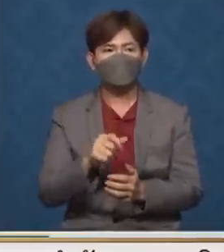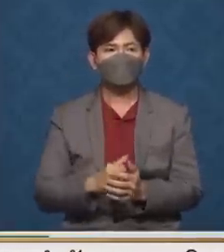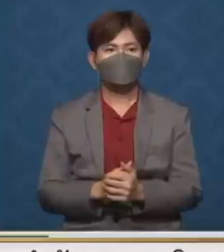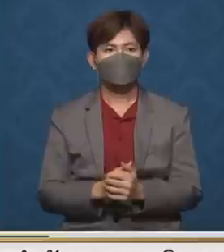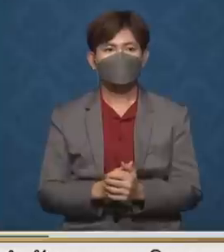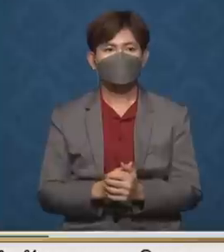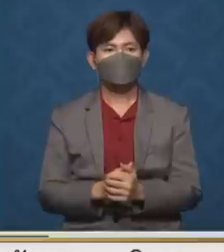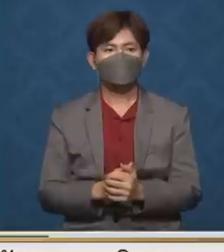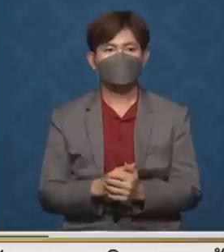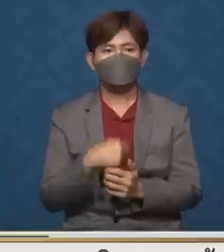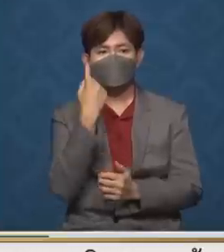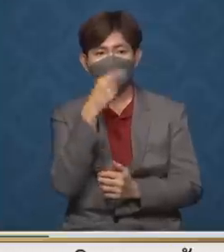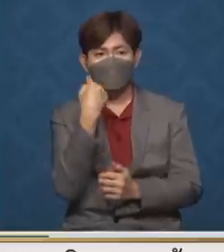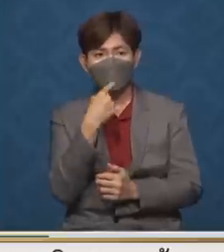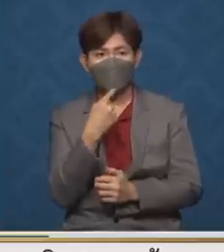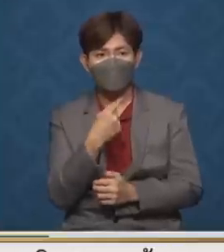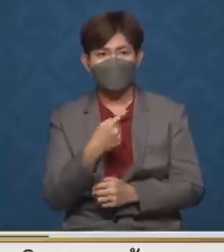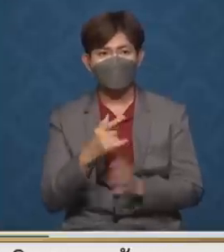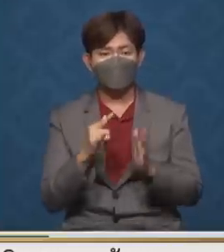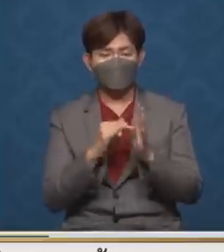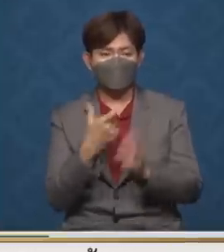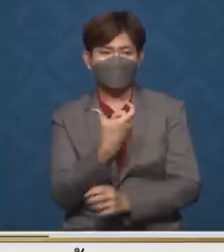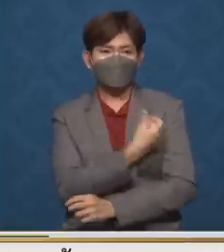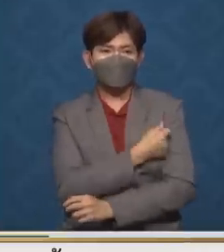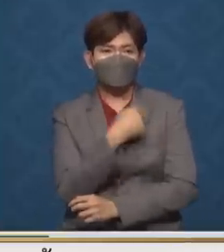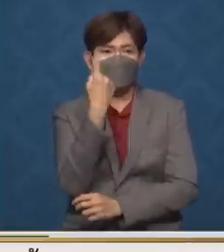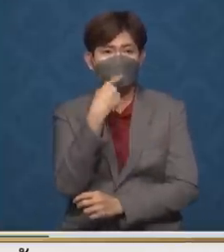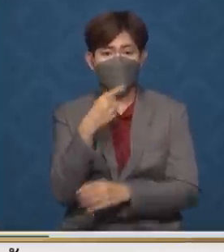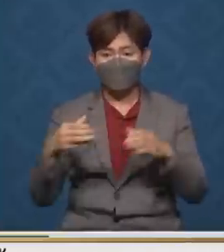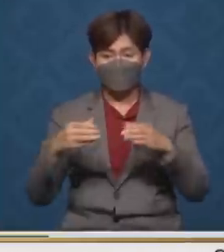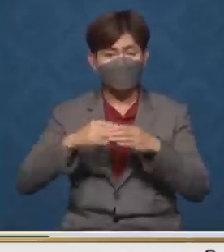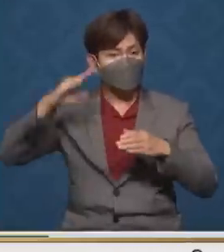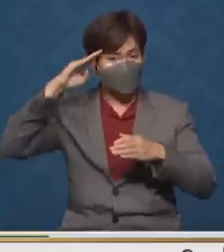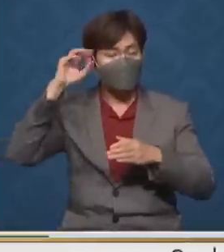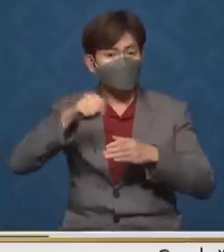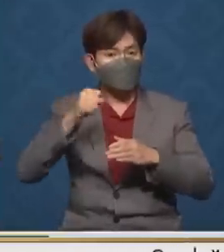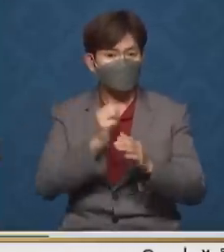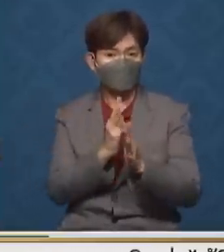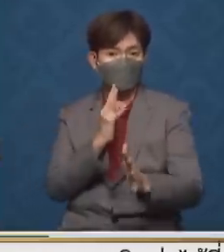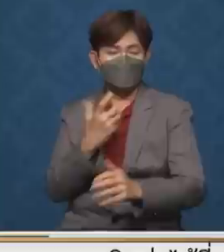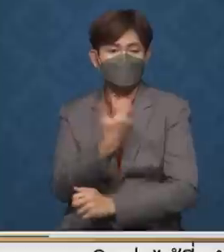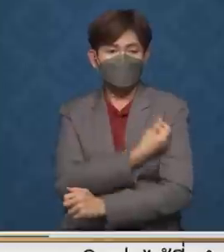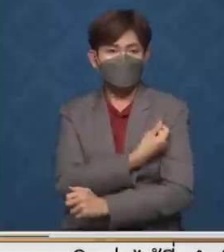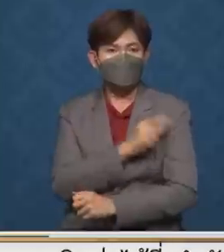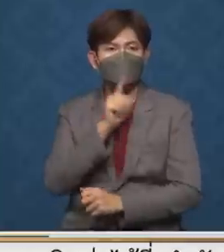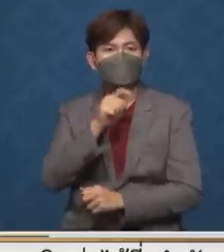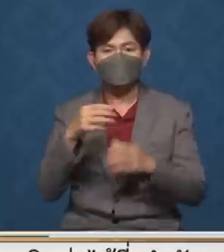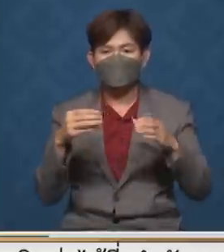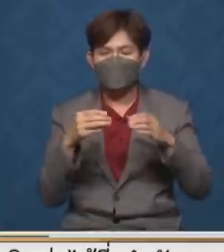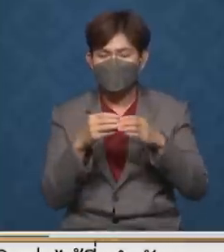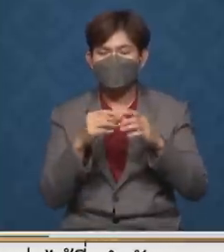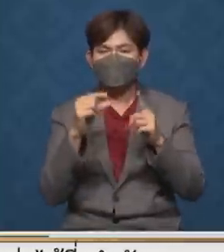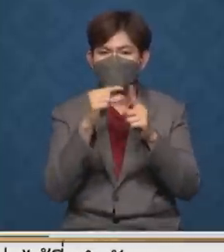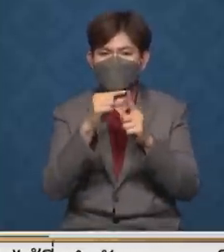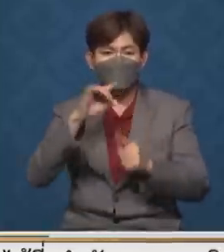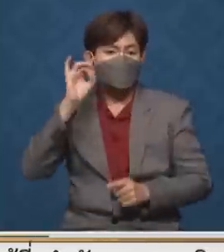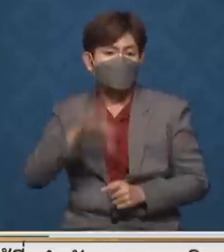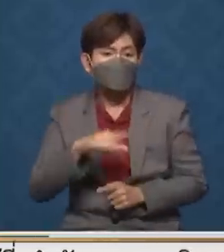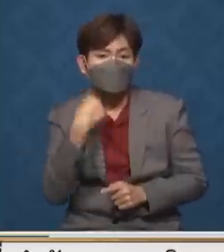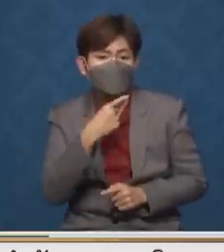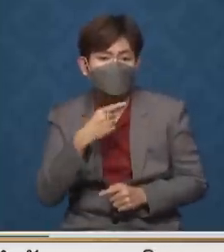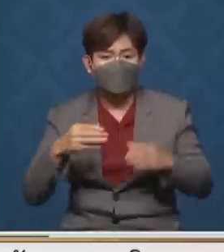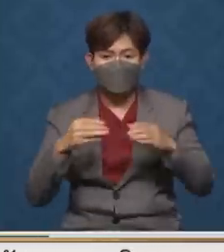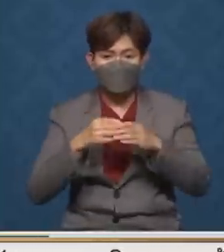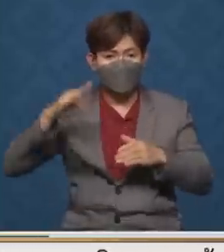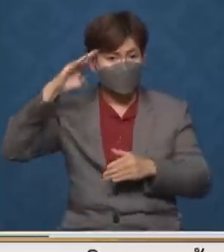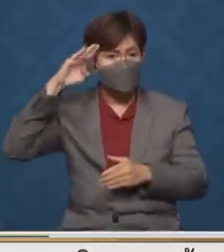คนแรกทไปต่อคิววัคซีนฝรั่งที่เข้ามาเป็นคนในกองทัพหรอเปลาและคนที่โสด้อยถอยคำแๆอย่างนี้ ก็คอคนในกองทัพใช